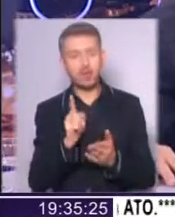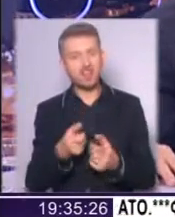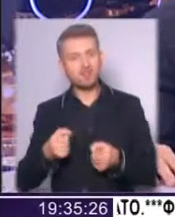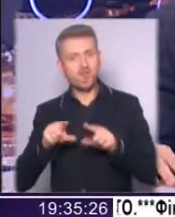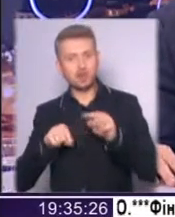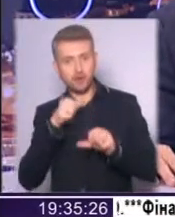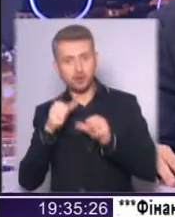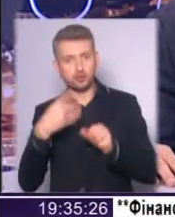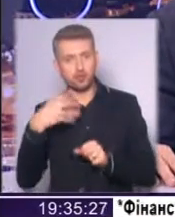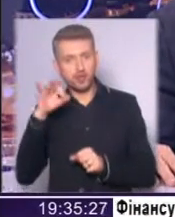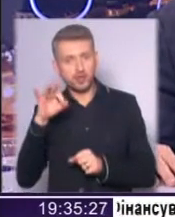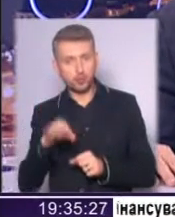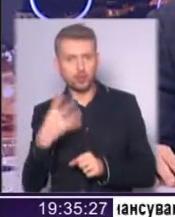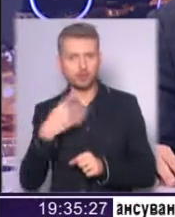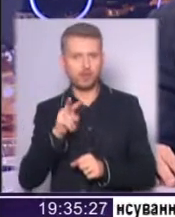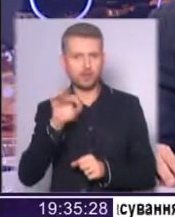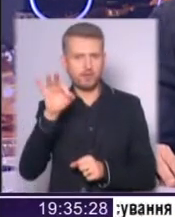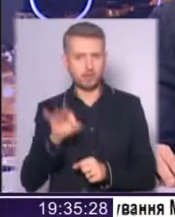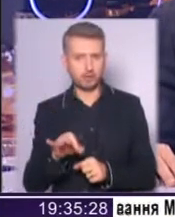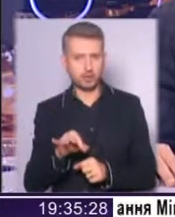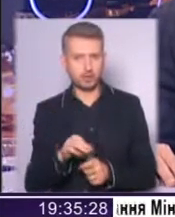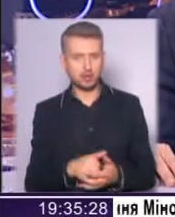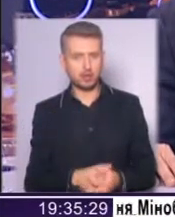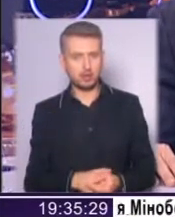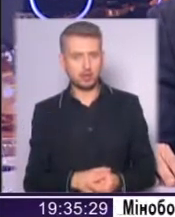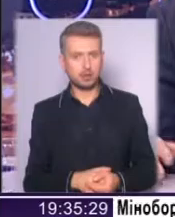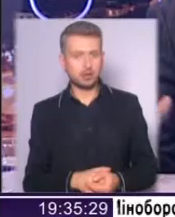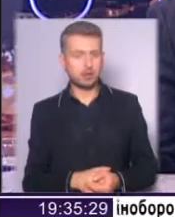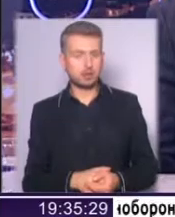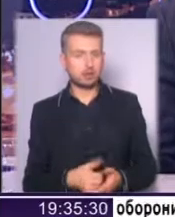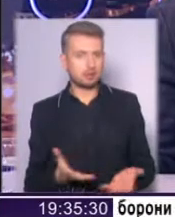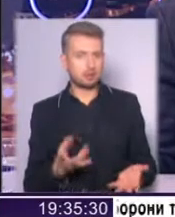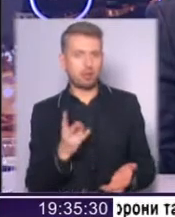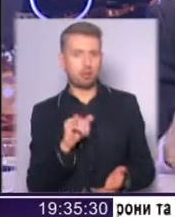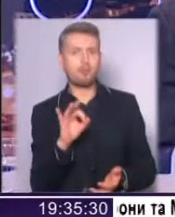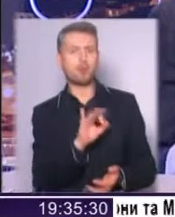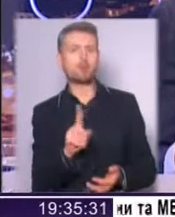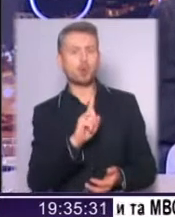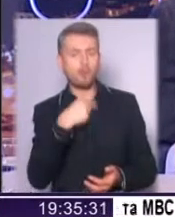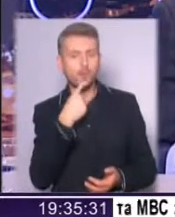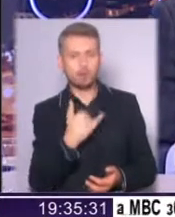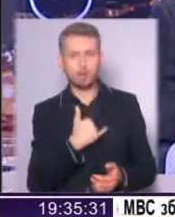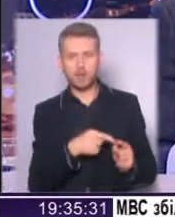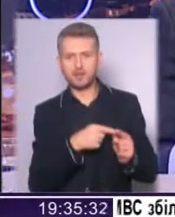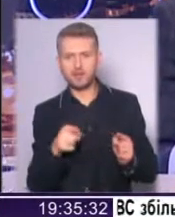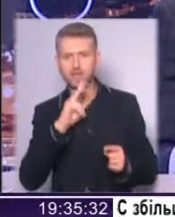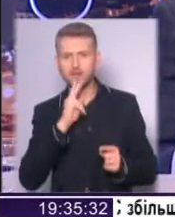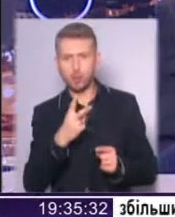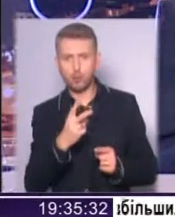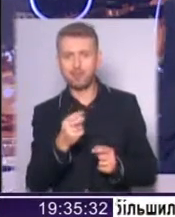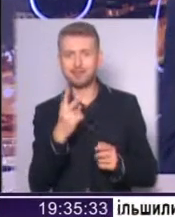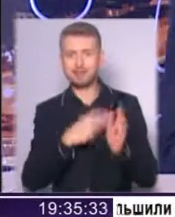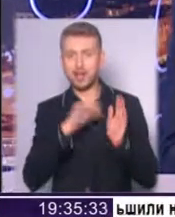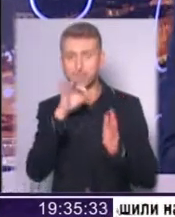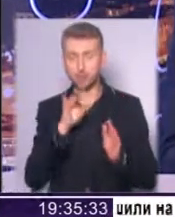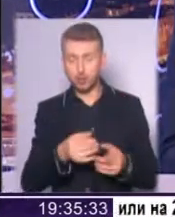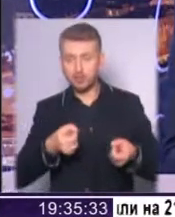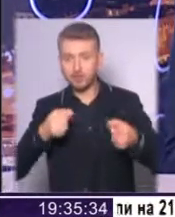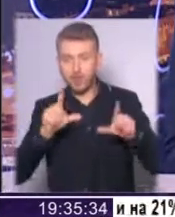так далі. У нас стрімко падає економіка. Він розказав, що він заклав інфляцію 12%, підняття пенсій